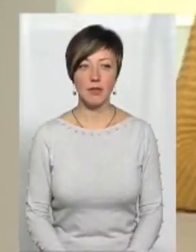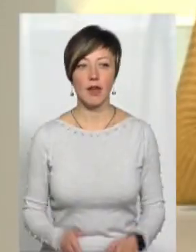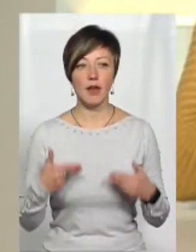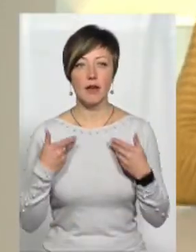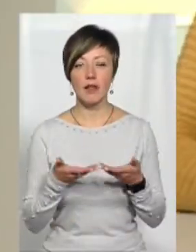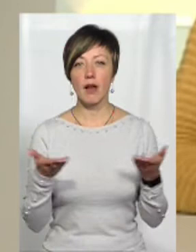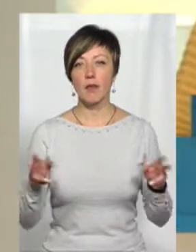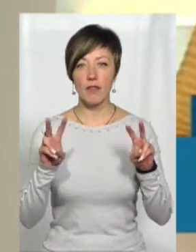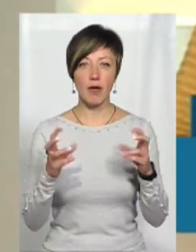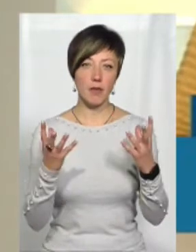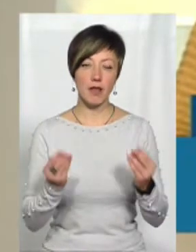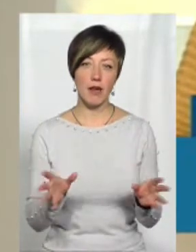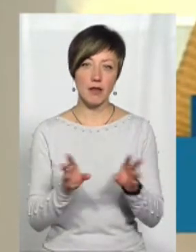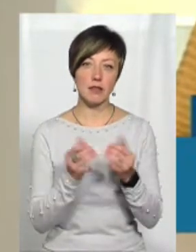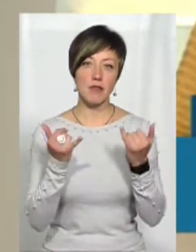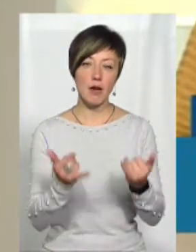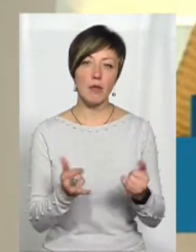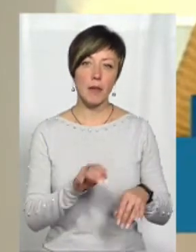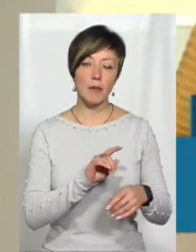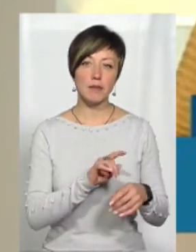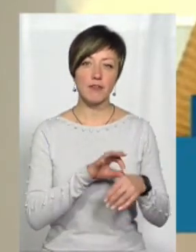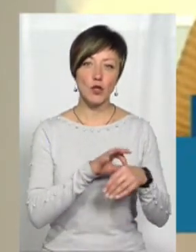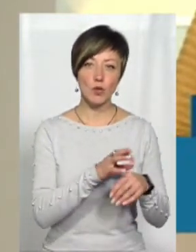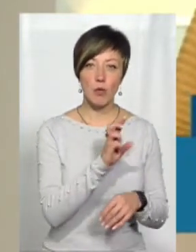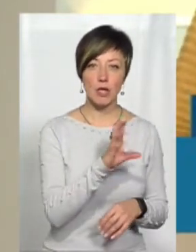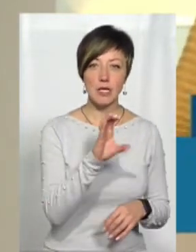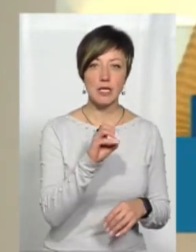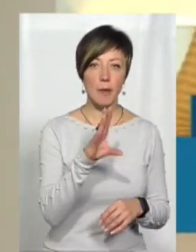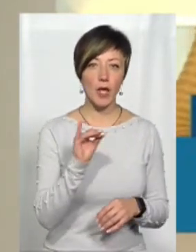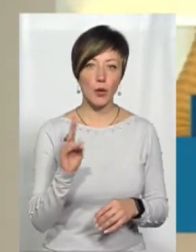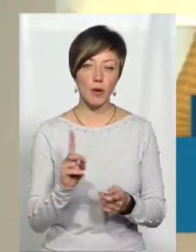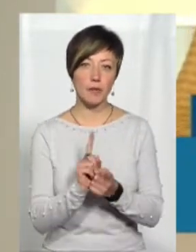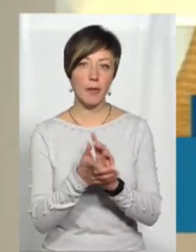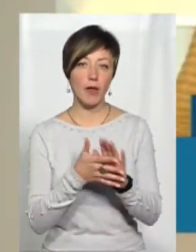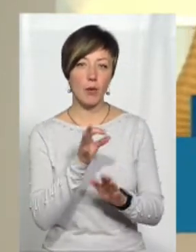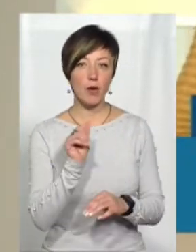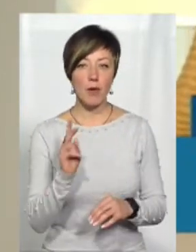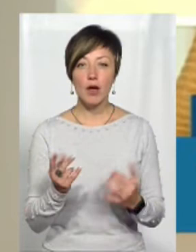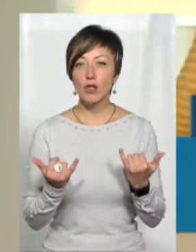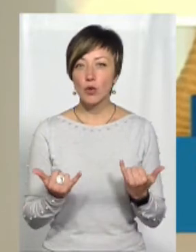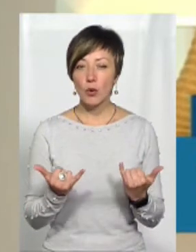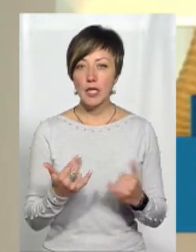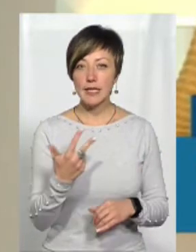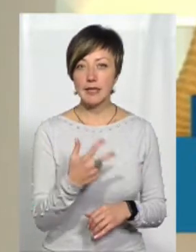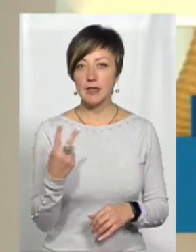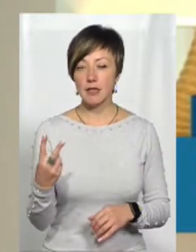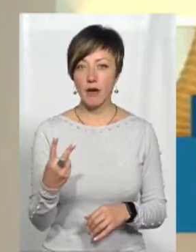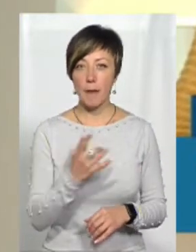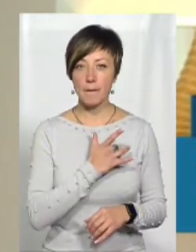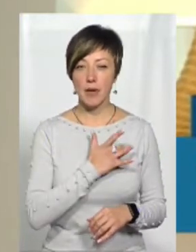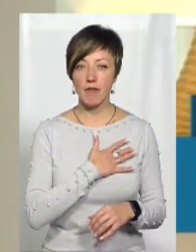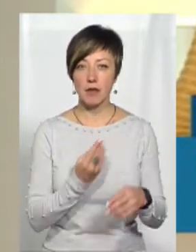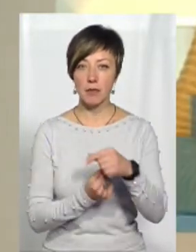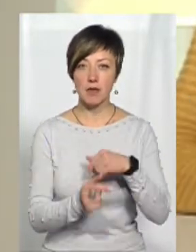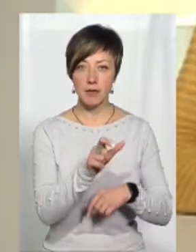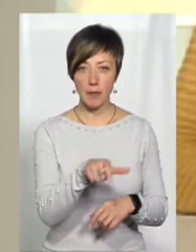Вітаємо у темі дня. З вами Богдан Семенюк. На жестову мову перекладає Ольга Рибак. Сьогодні 32 приватних